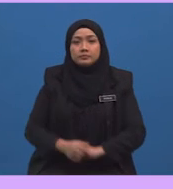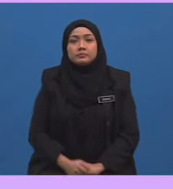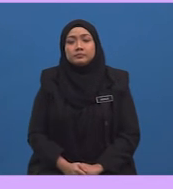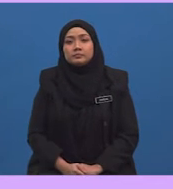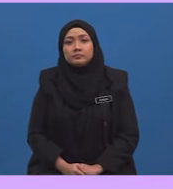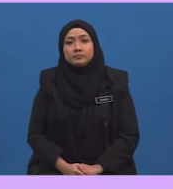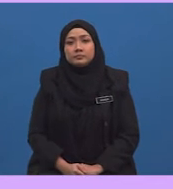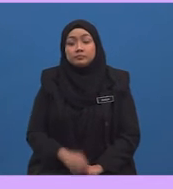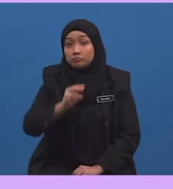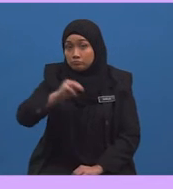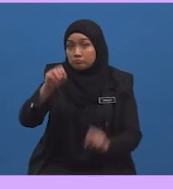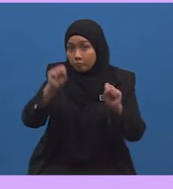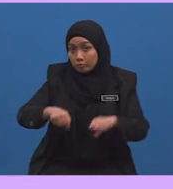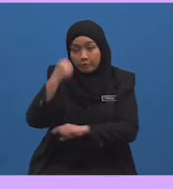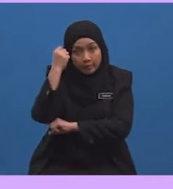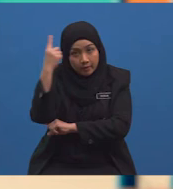Faham tak murid-murid?